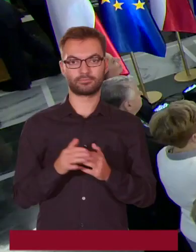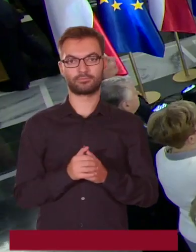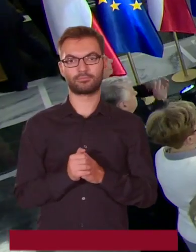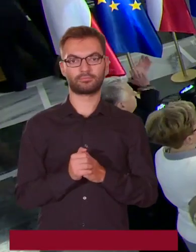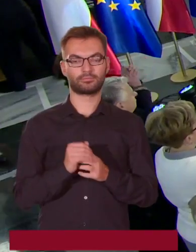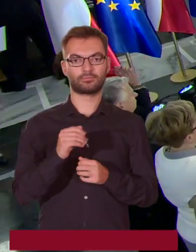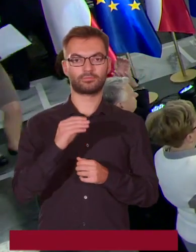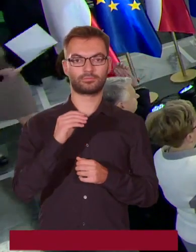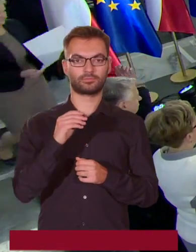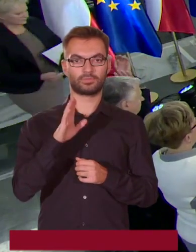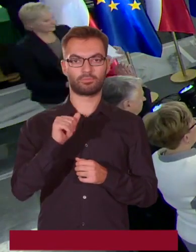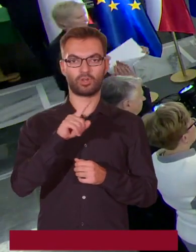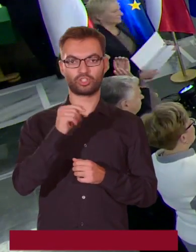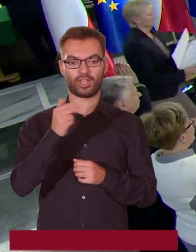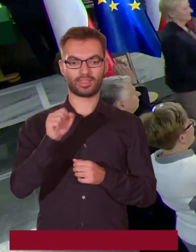Kamińską.